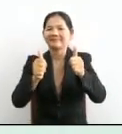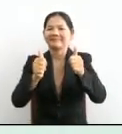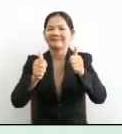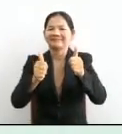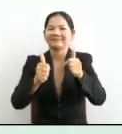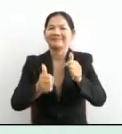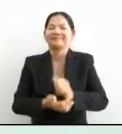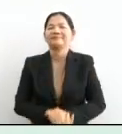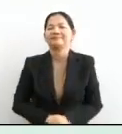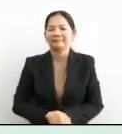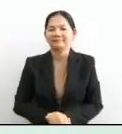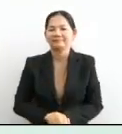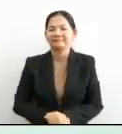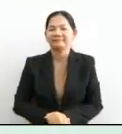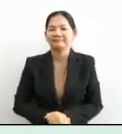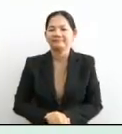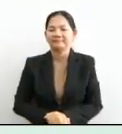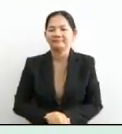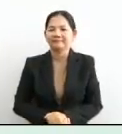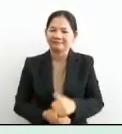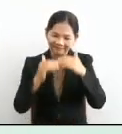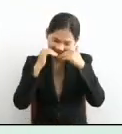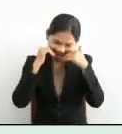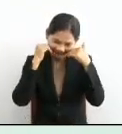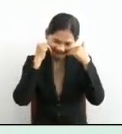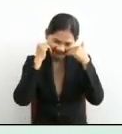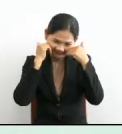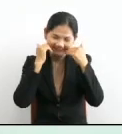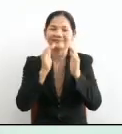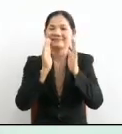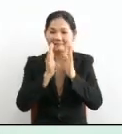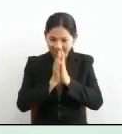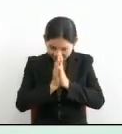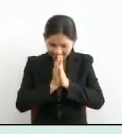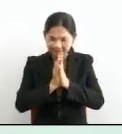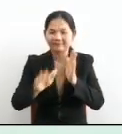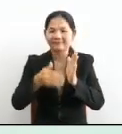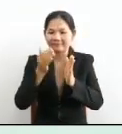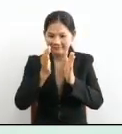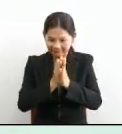á chà chà hai con tự vô á con nè cử chà